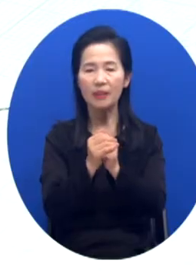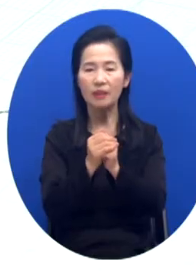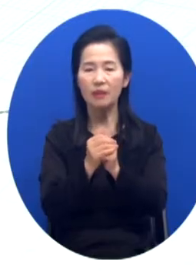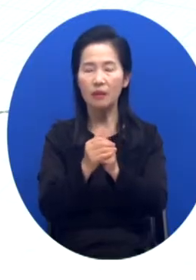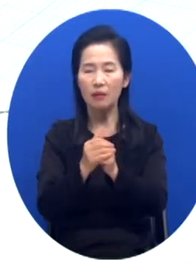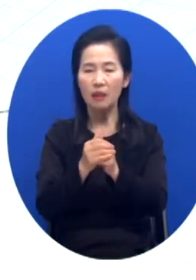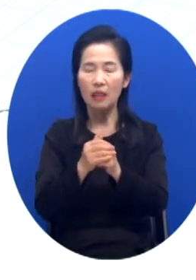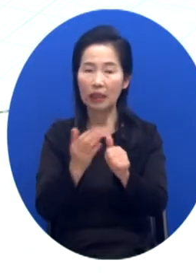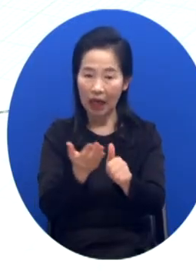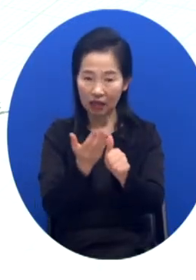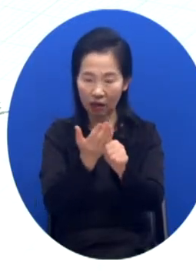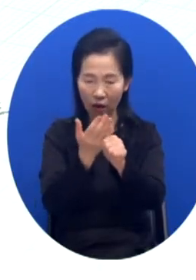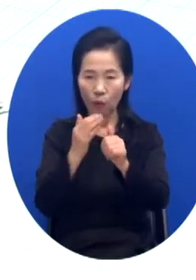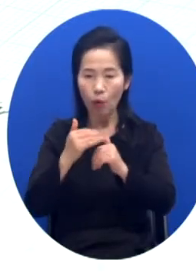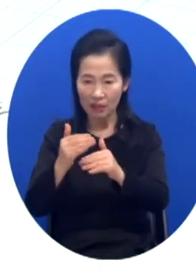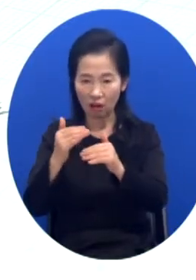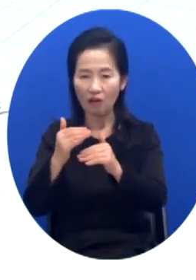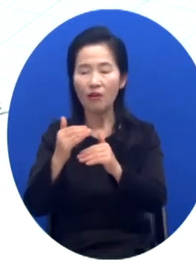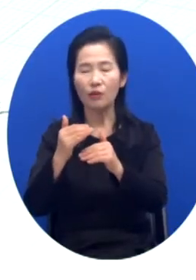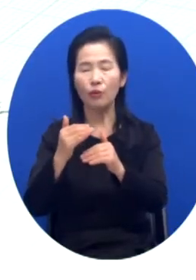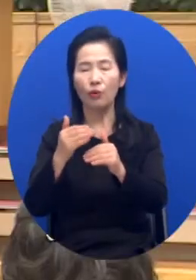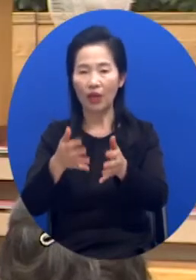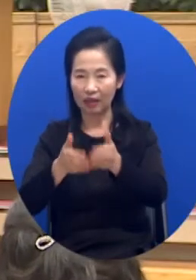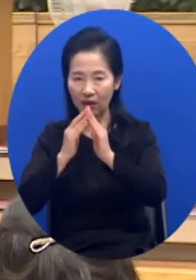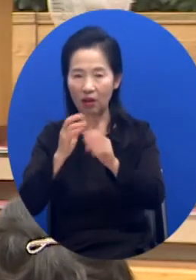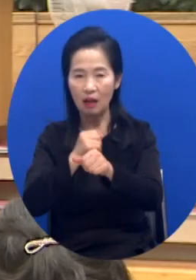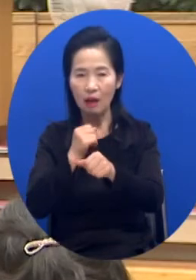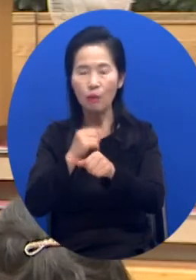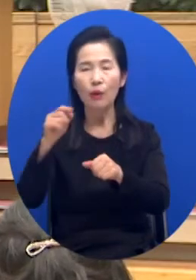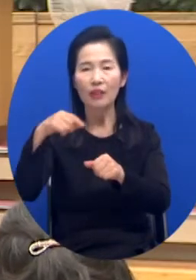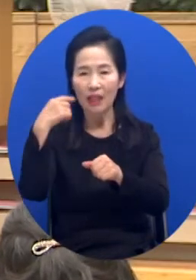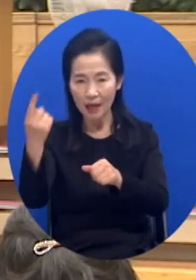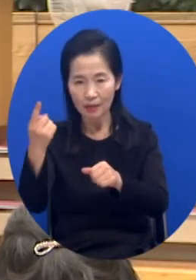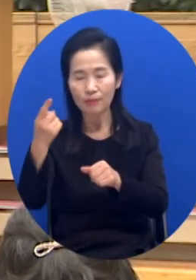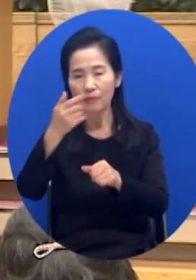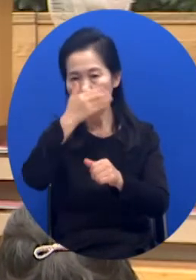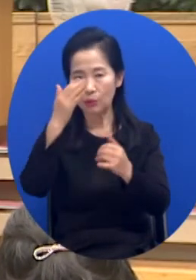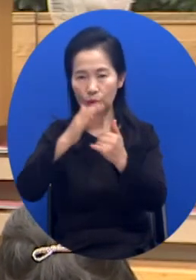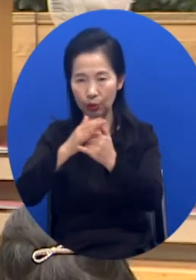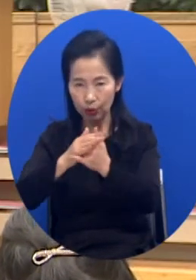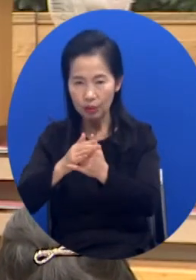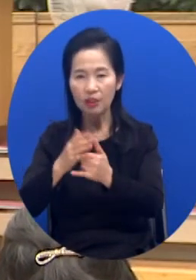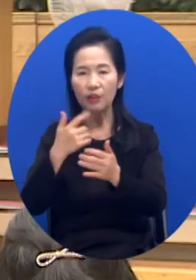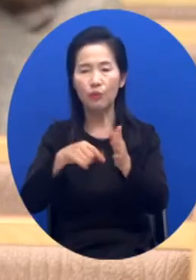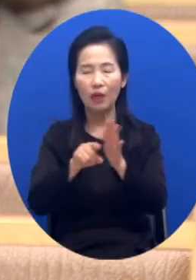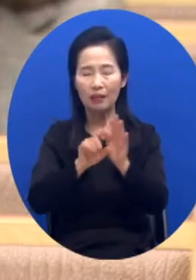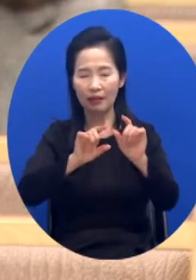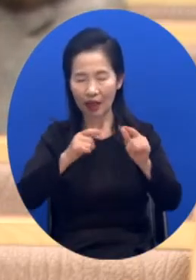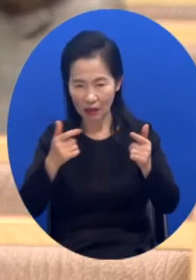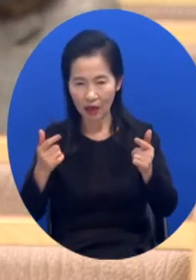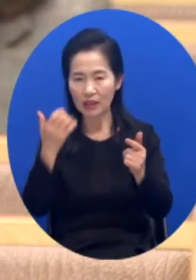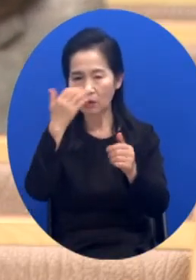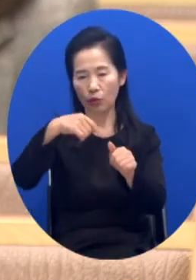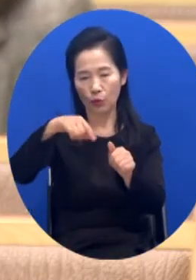양성 과정을 개설하는 등 다음세대 올바른 성 가치관 확립을 위한 다양한 사역을 이어오고 있습니다